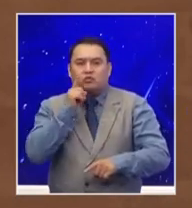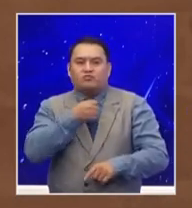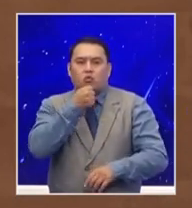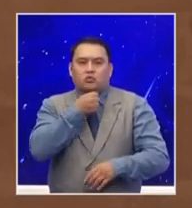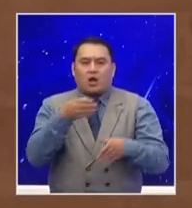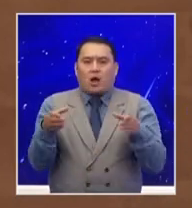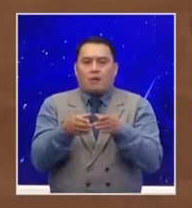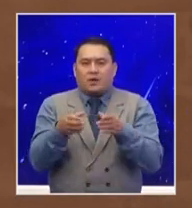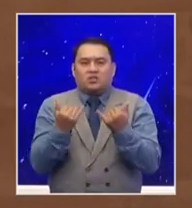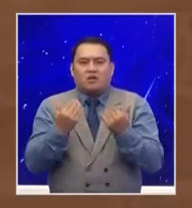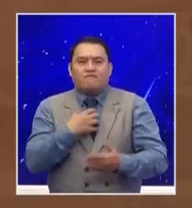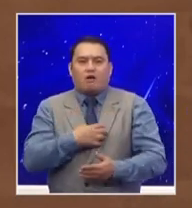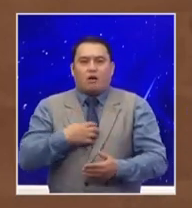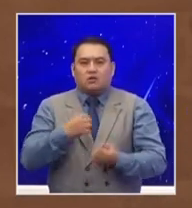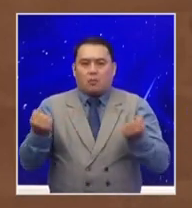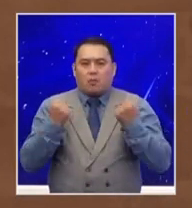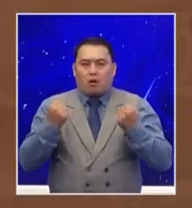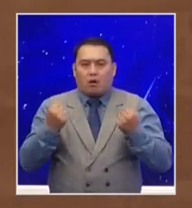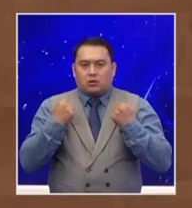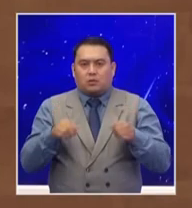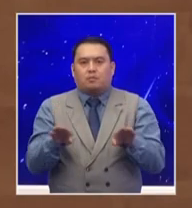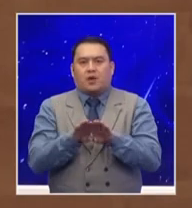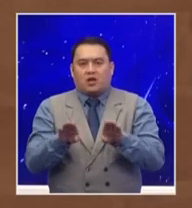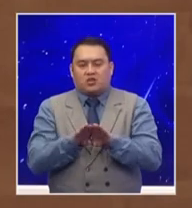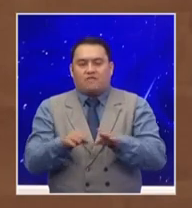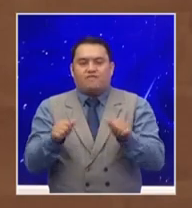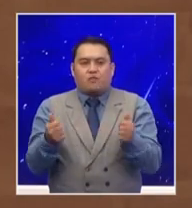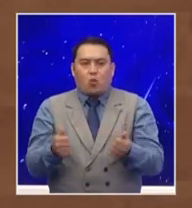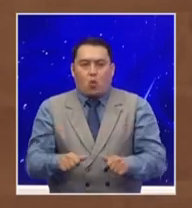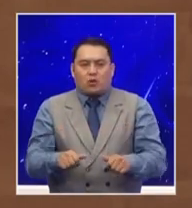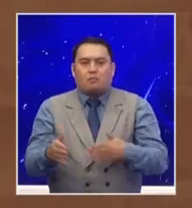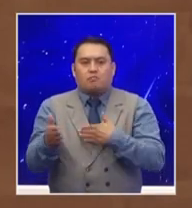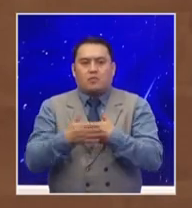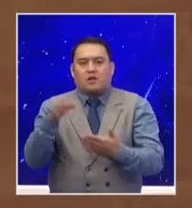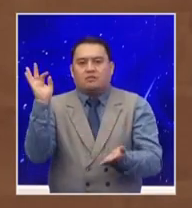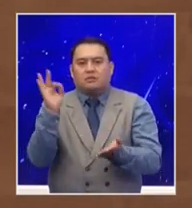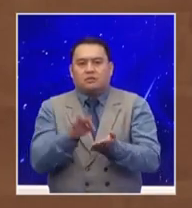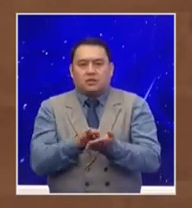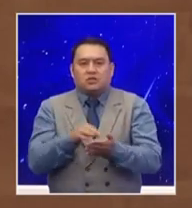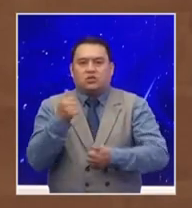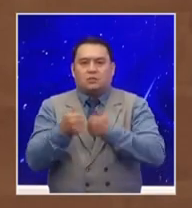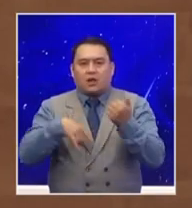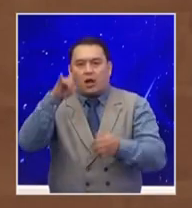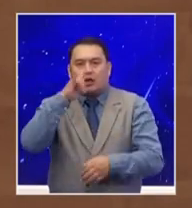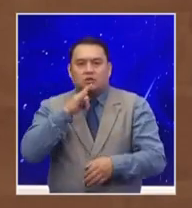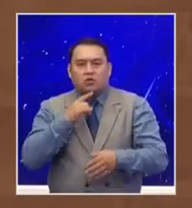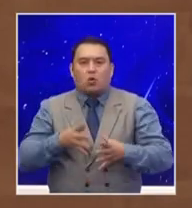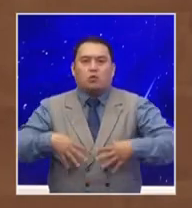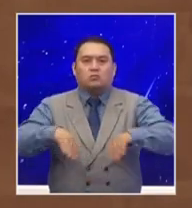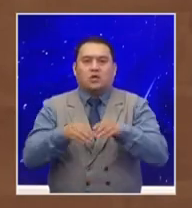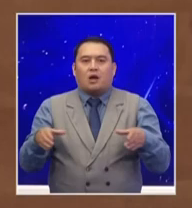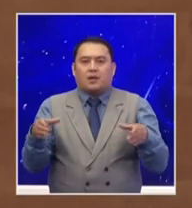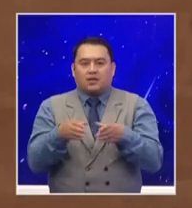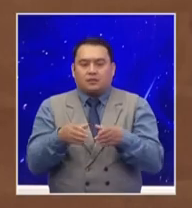взрослой командой. Сейчас нам важно, чтобы спортсмены достигли прежней физической формы, так как перед ними стоит цель победить на чемпионате Казахстана в общекомандном